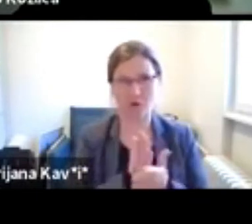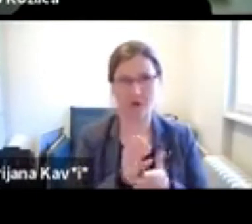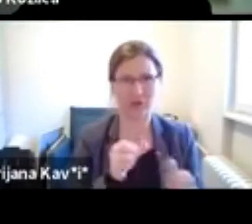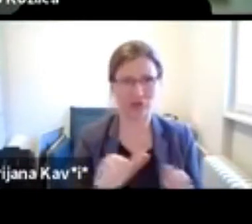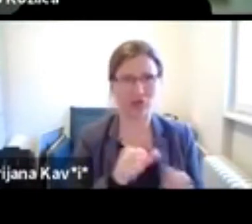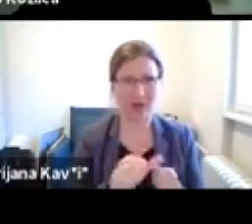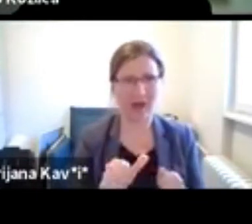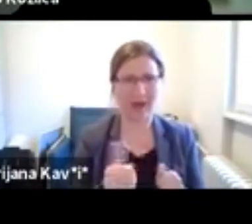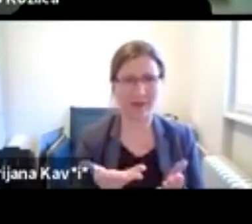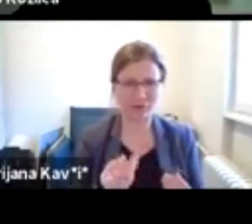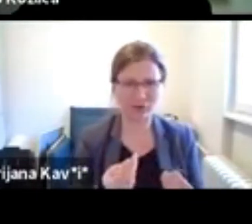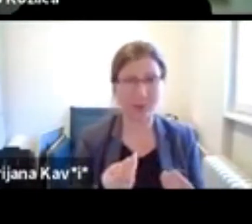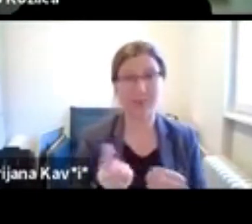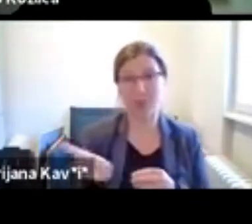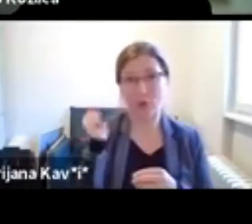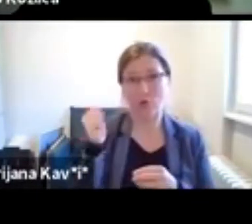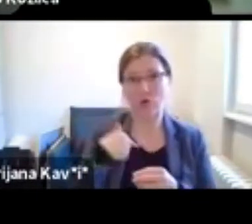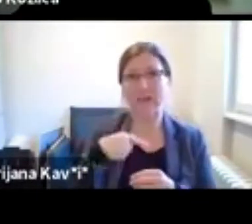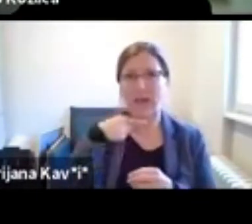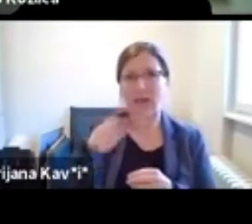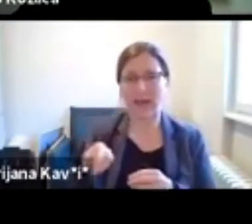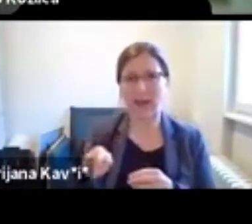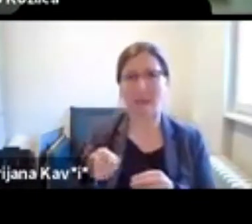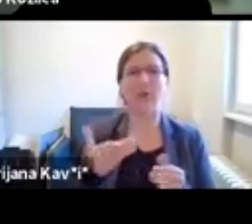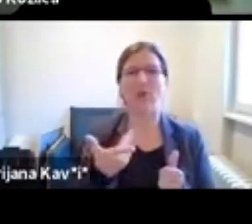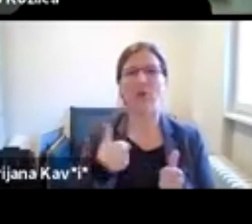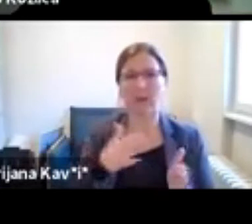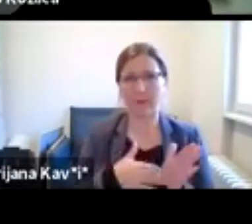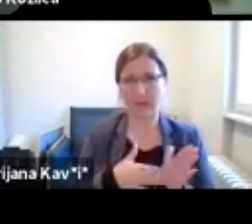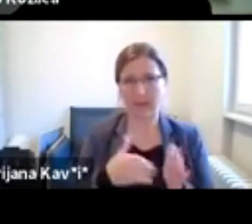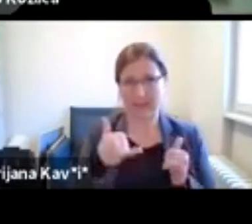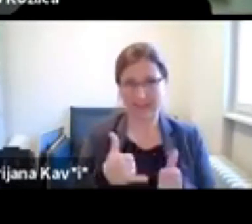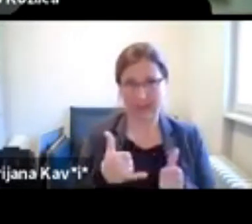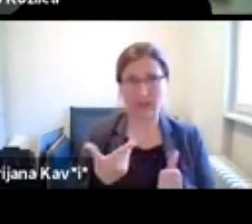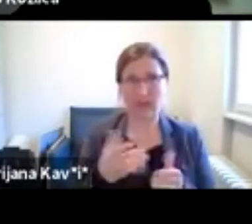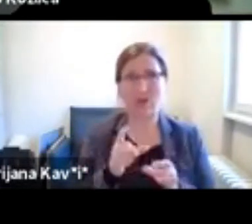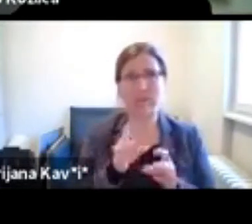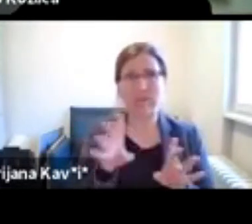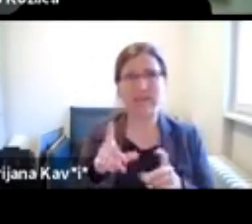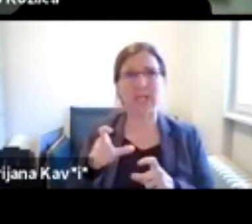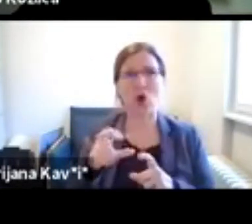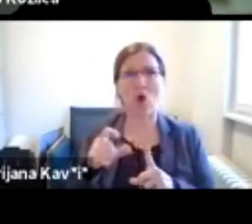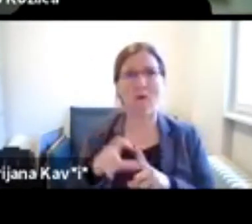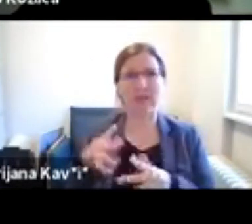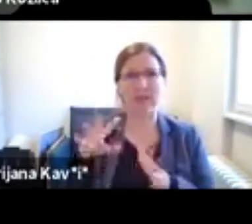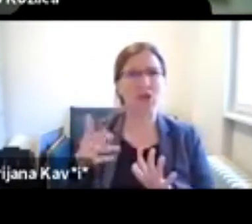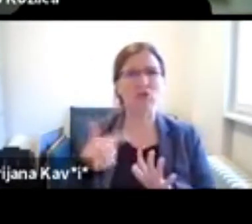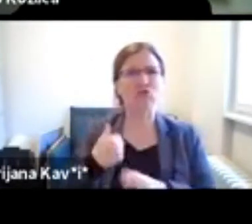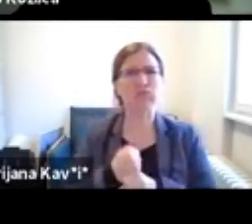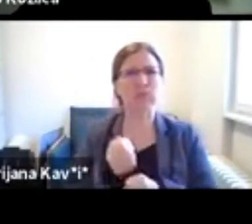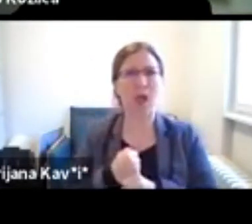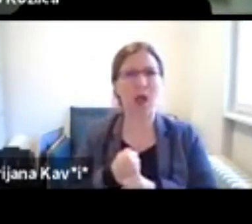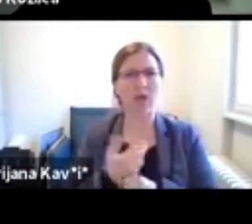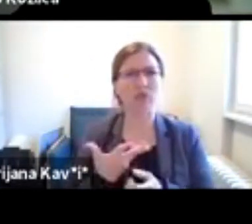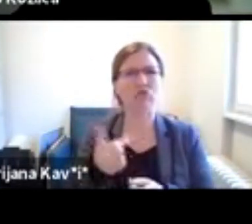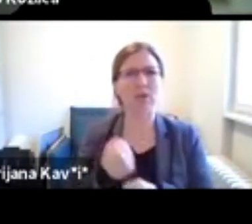jučer rekla, znate li vi što bih ja sada radila da nema COVID-19?